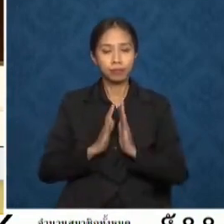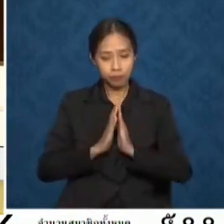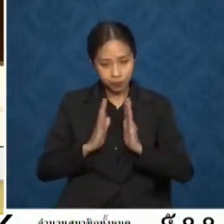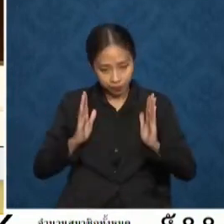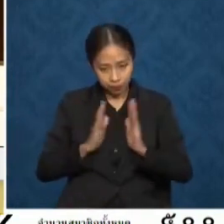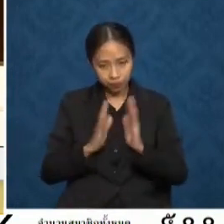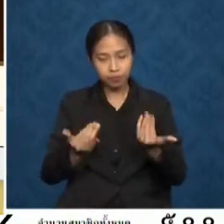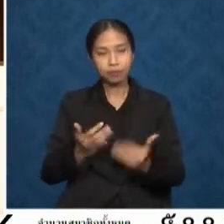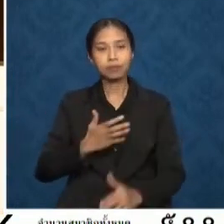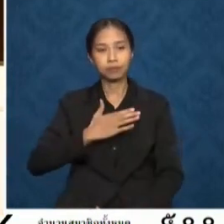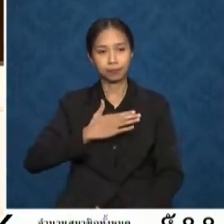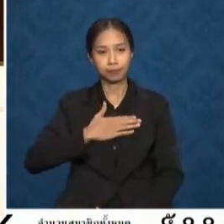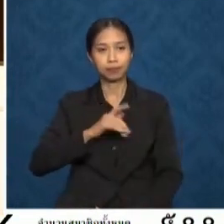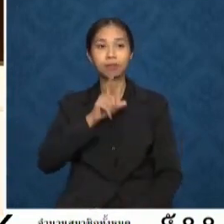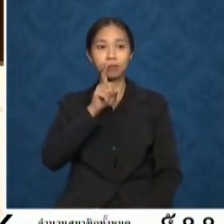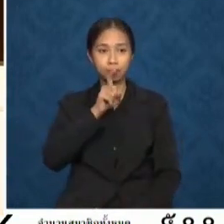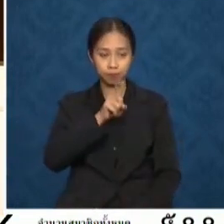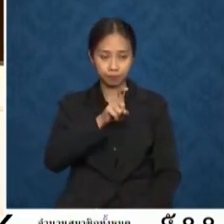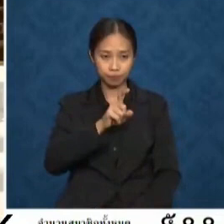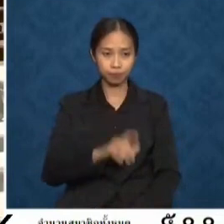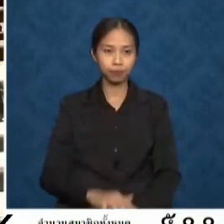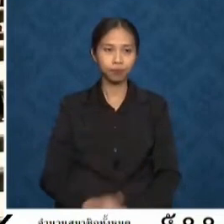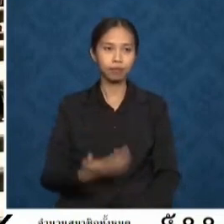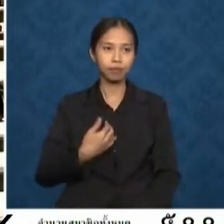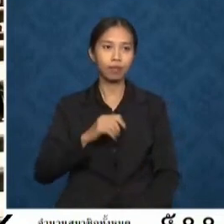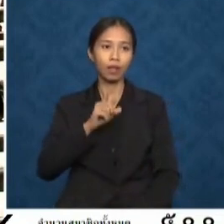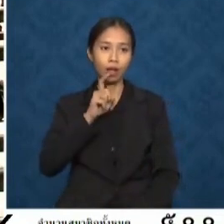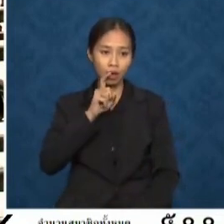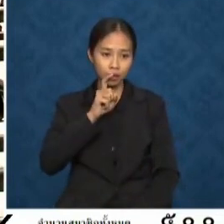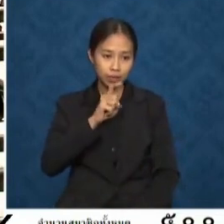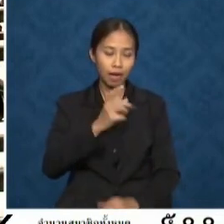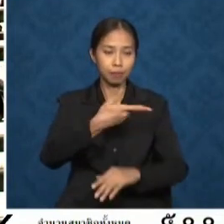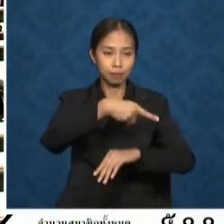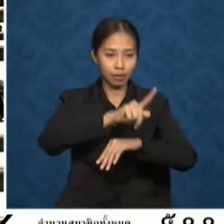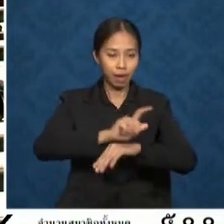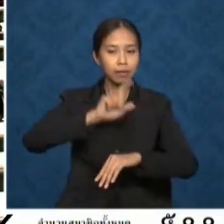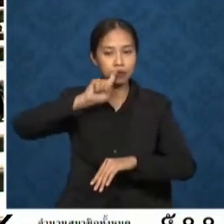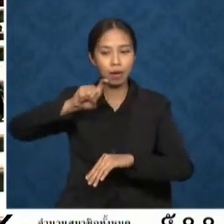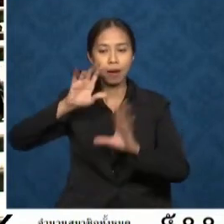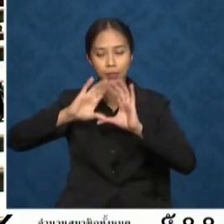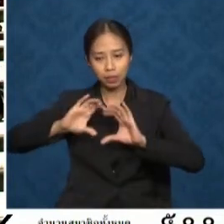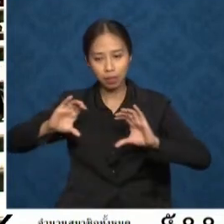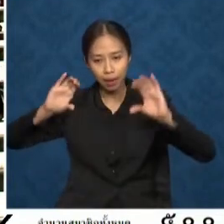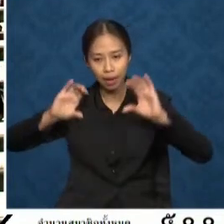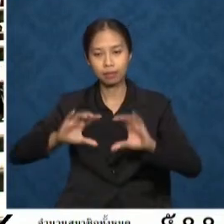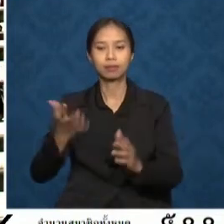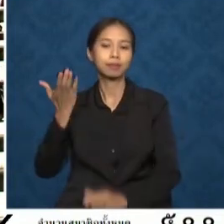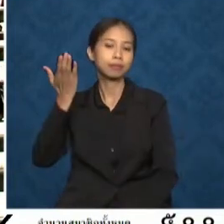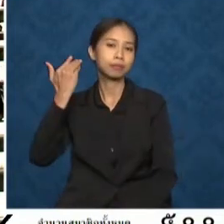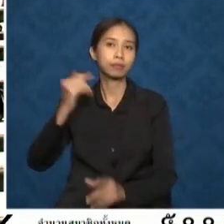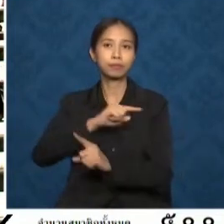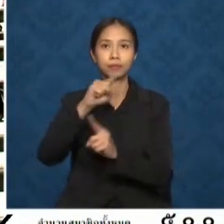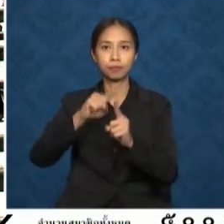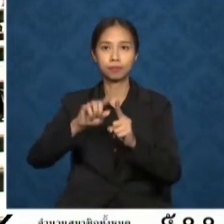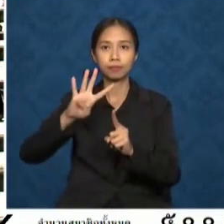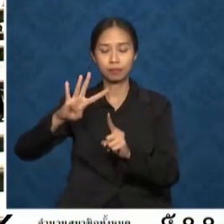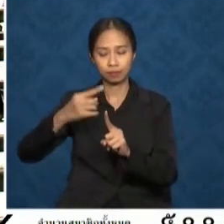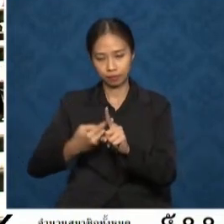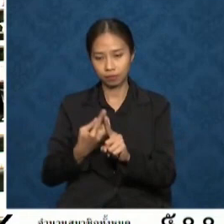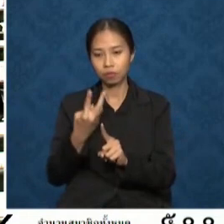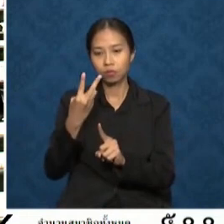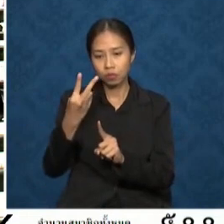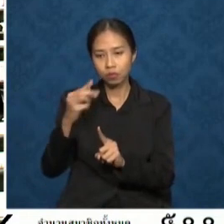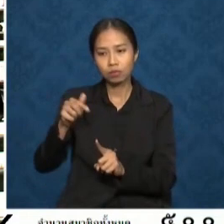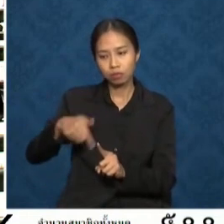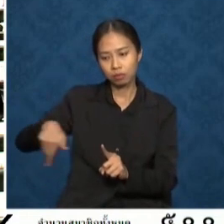จริ ๆ แลดฉัมคำถามทอยจะฝากท่ประทานผ่านไปอย่เพื่อนสมาชิแล้วก็ทางรัฐบาลเช่นกัค่ะว่าในเหตุกณวิสีกุพาพัเนี่ยล้วนเป็เหตุก